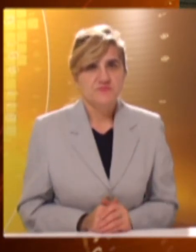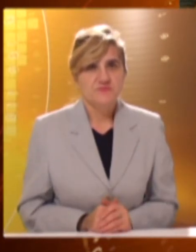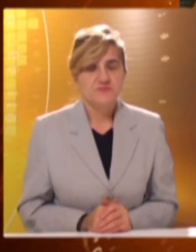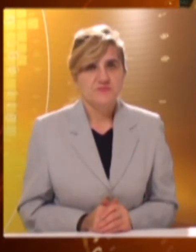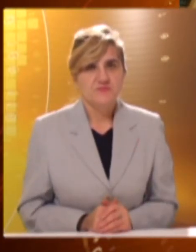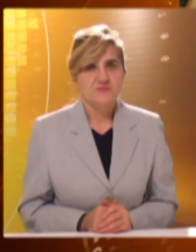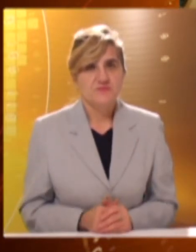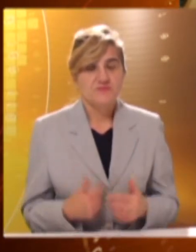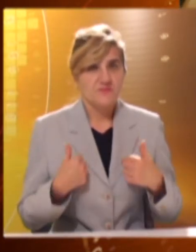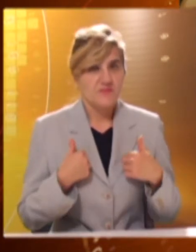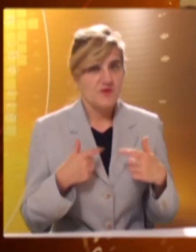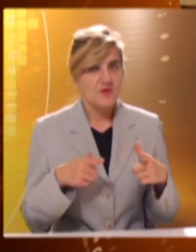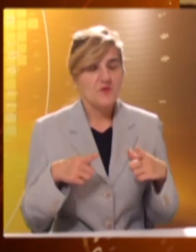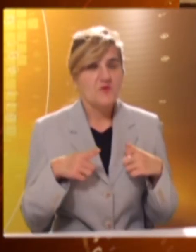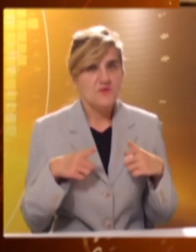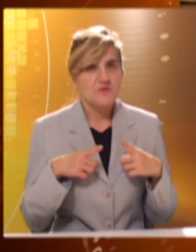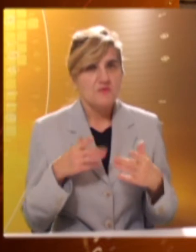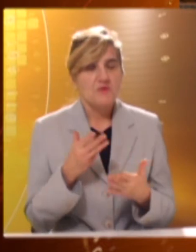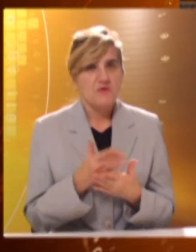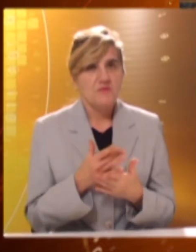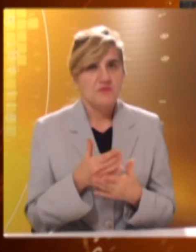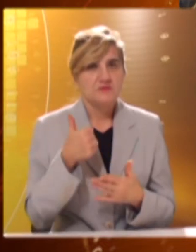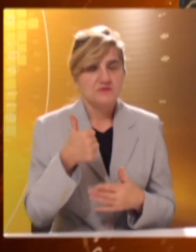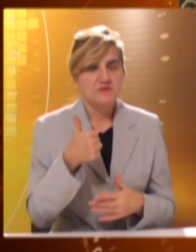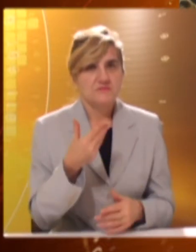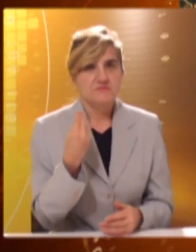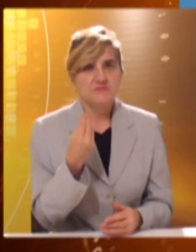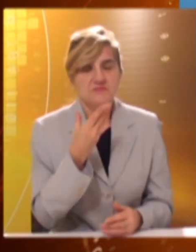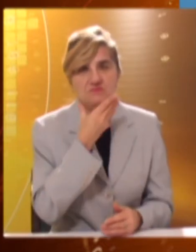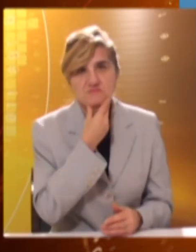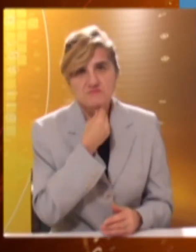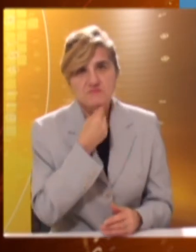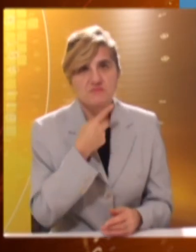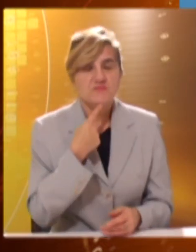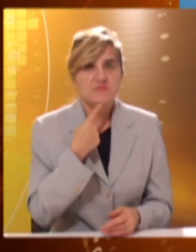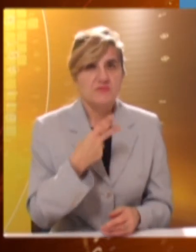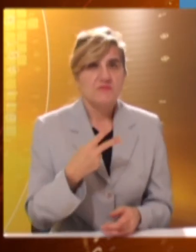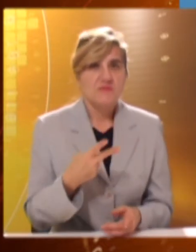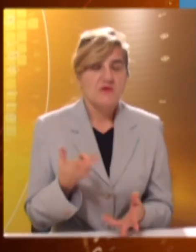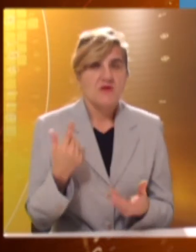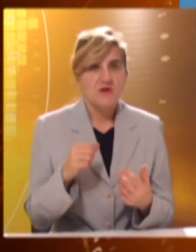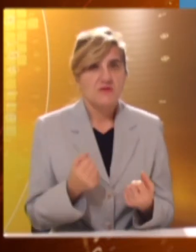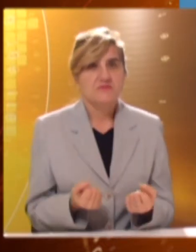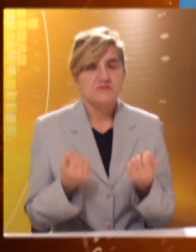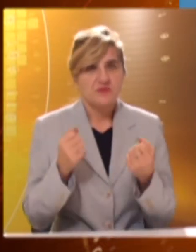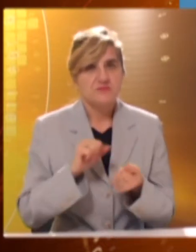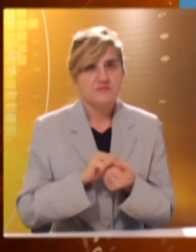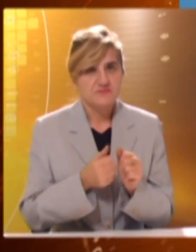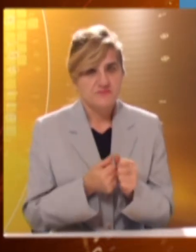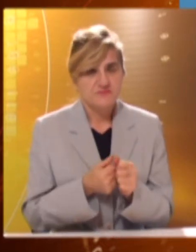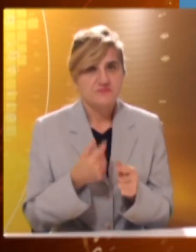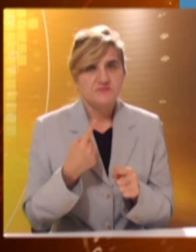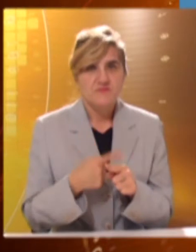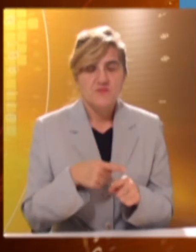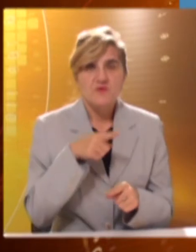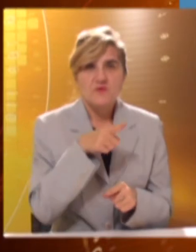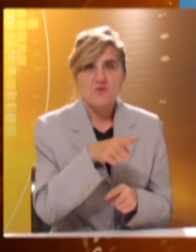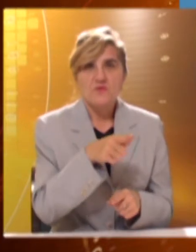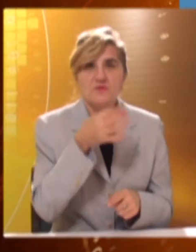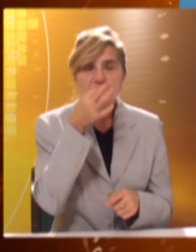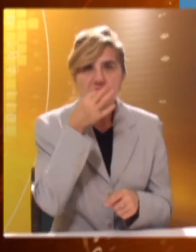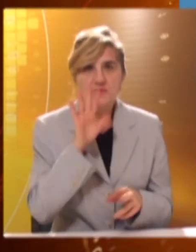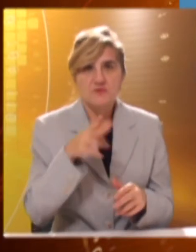Od utakmice očekujem da će biti jedna veoma zanimljiva i pre svega teška utakmica, zato što je Stara Pazova